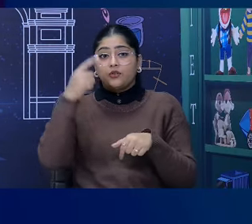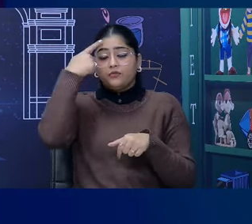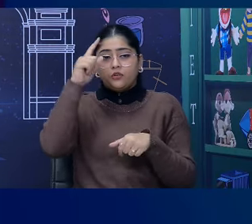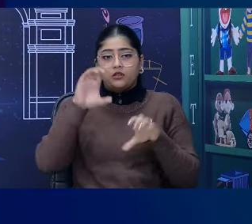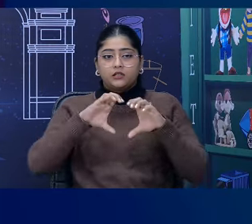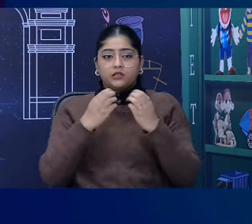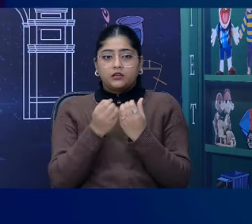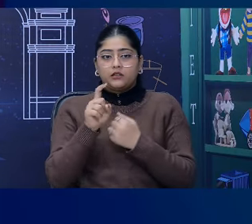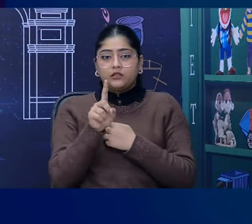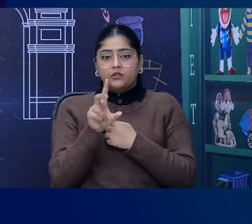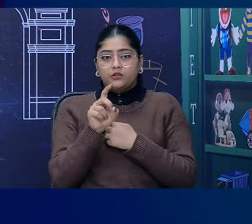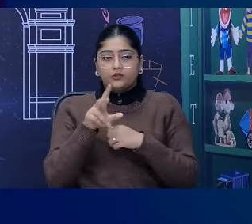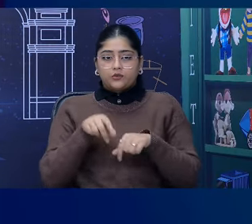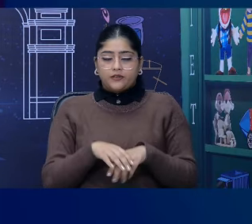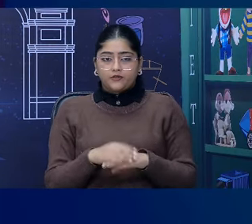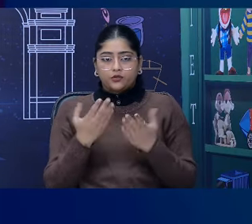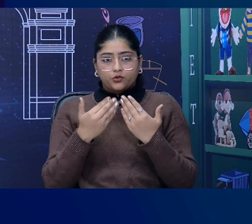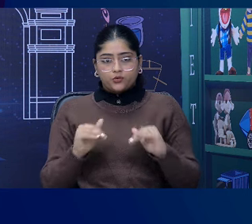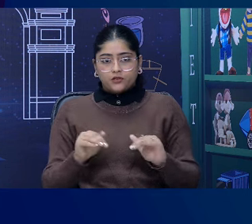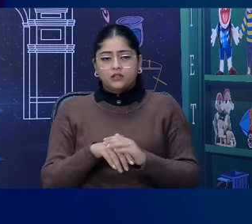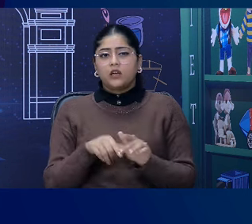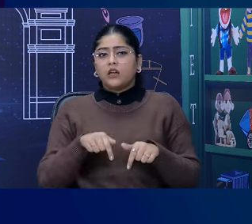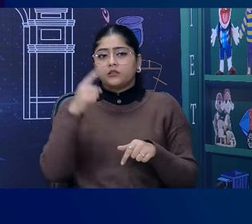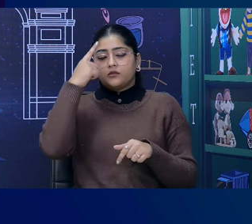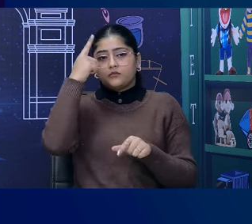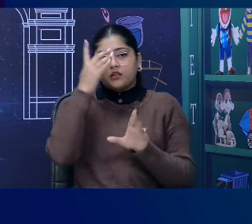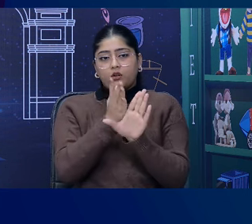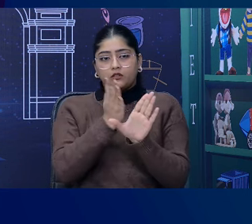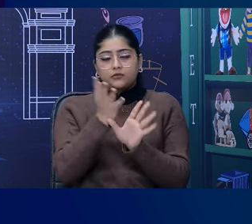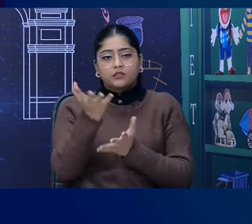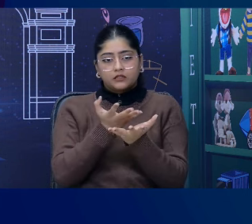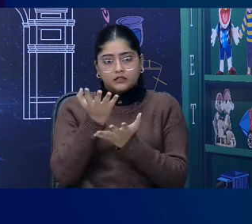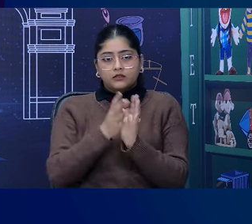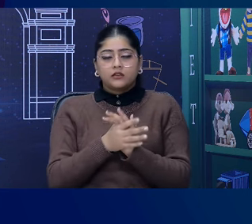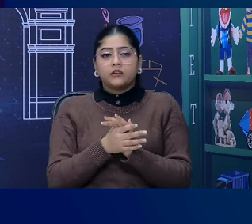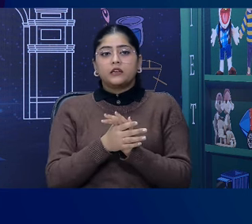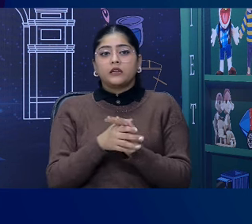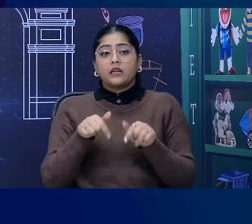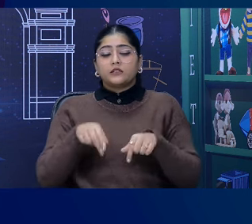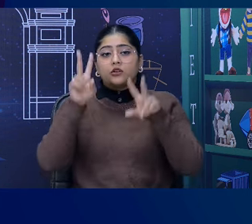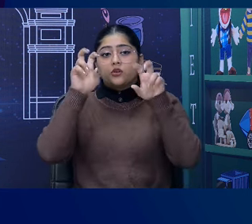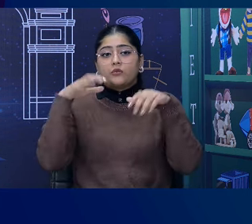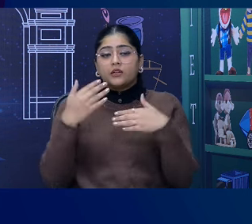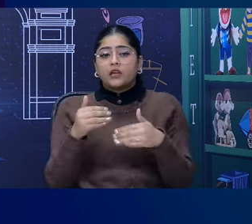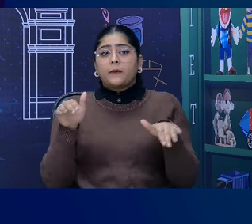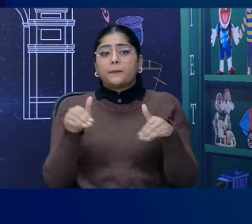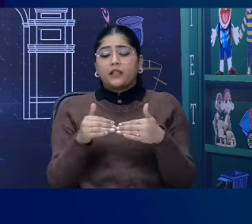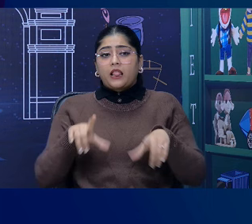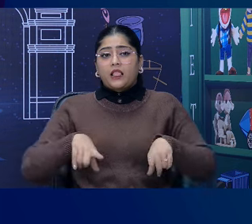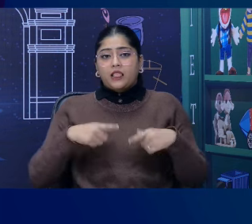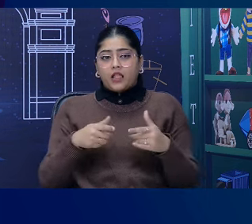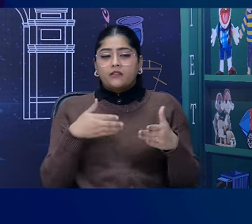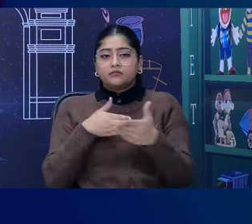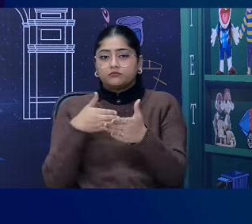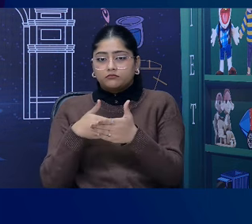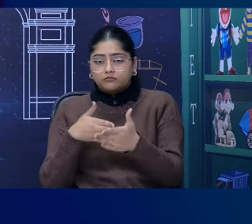12थ स्टैंडर्ड स्टूडेंट्स तो साइकोलॉजी पर हम बात करने वाले हैं टॉपिक है मीटिंग लाइफ चैलेंज लाइफ चैलेंज